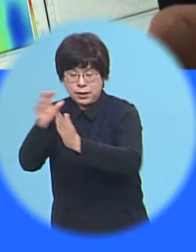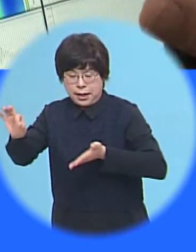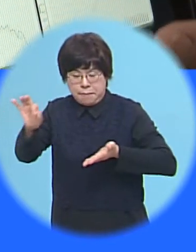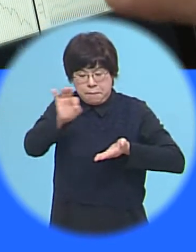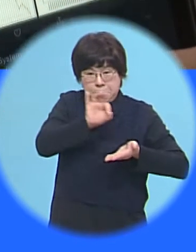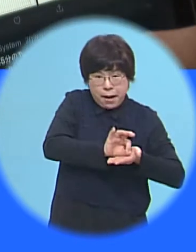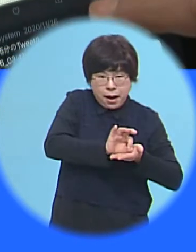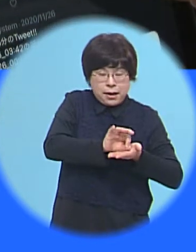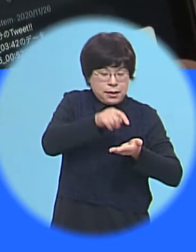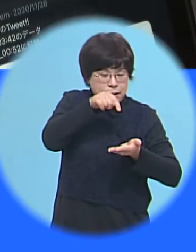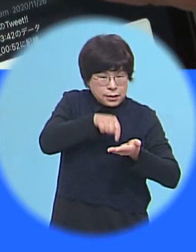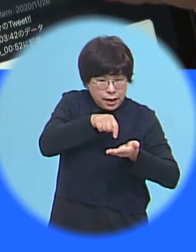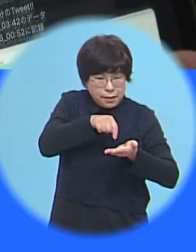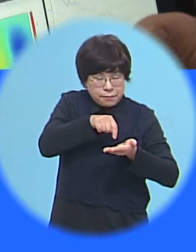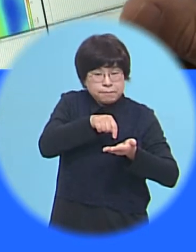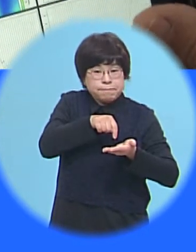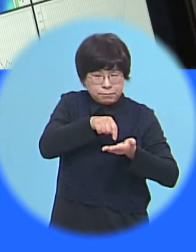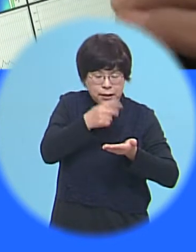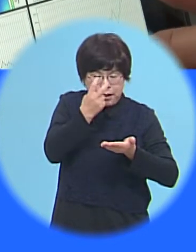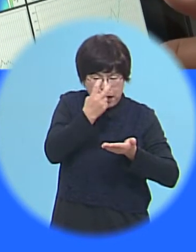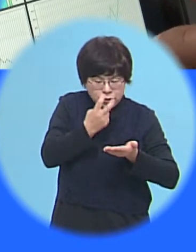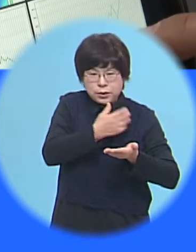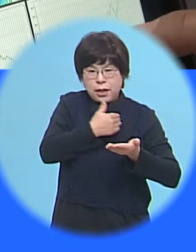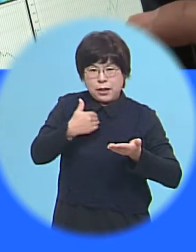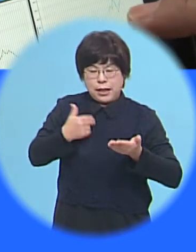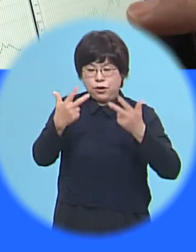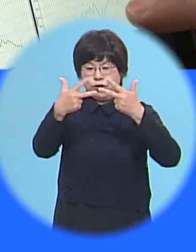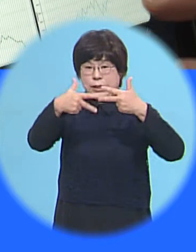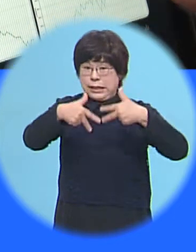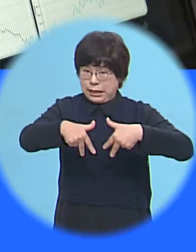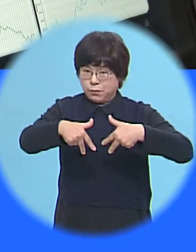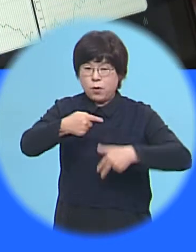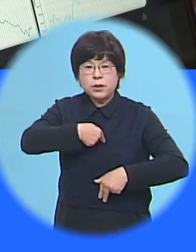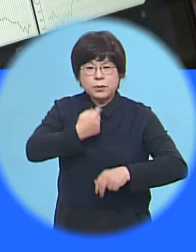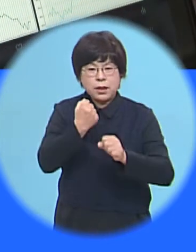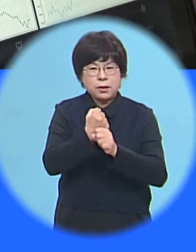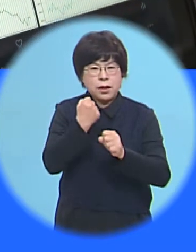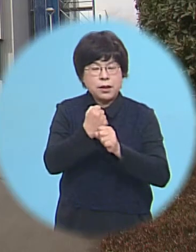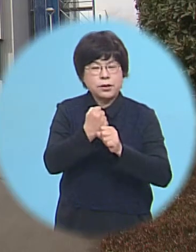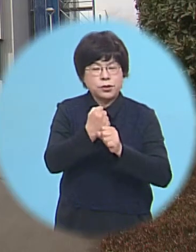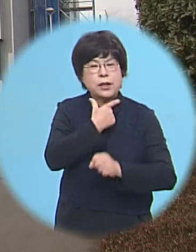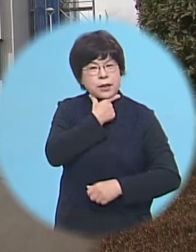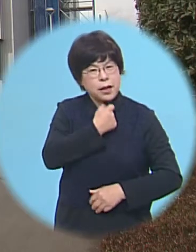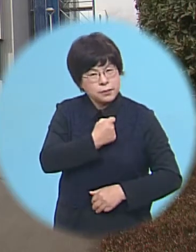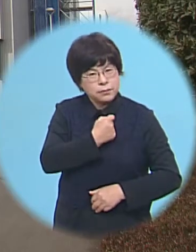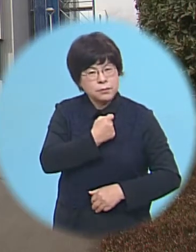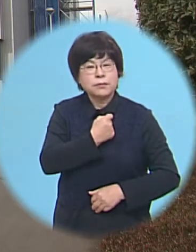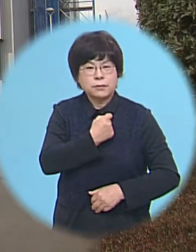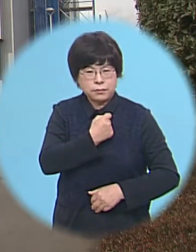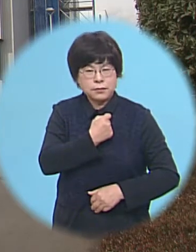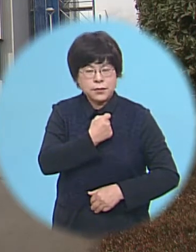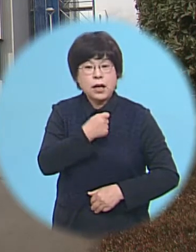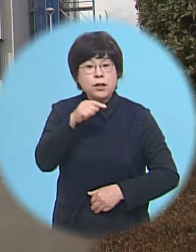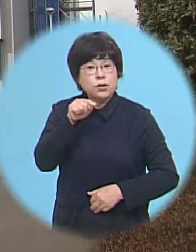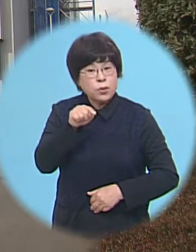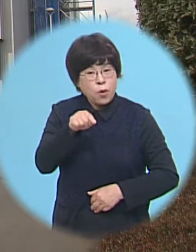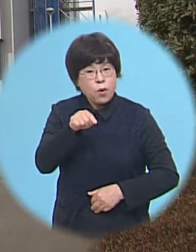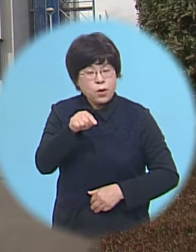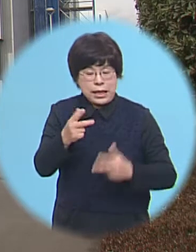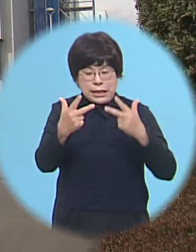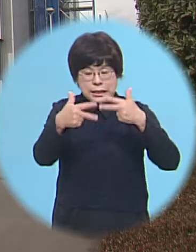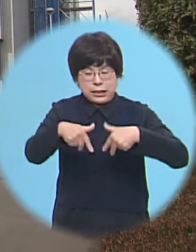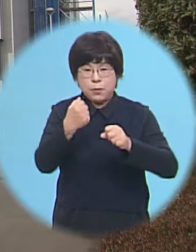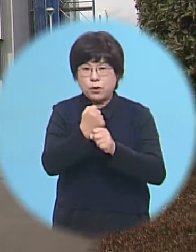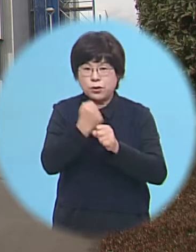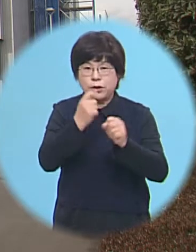し、離れた場所で確認できるシステムを自分たちで作れないか。実はそんなシステム